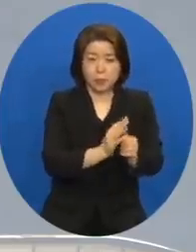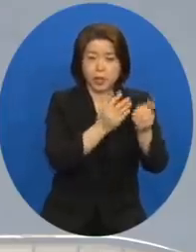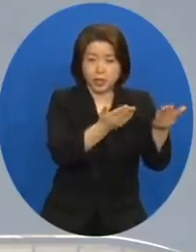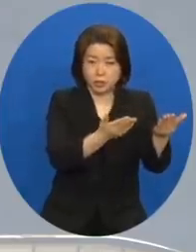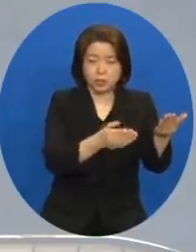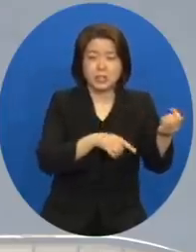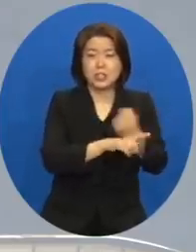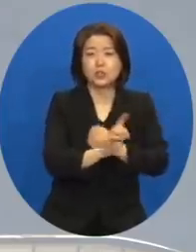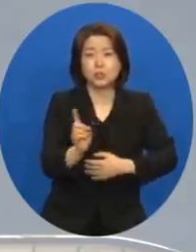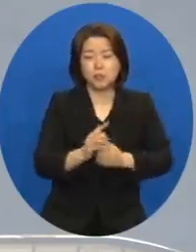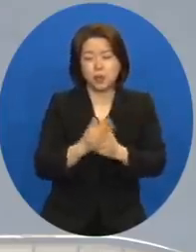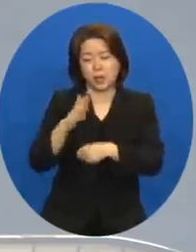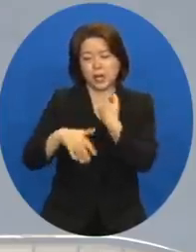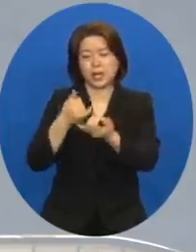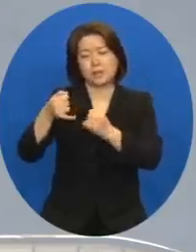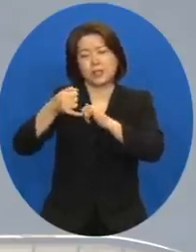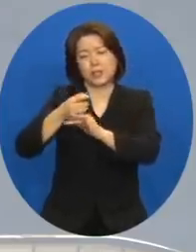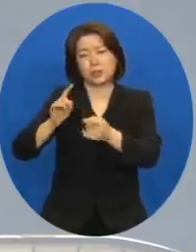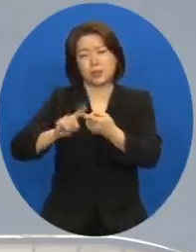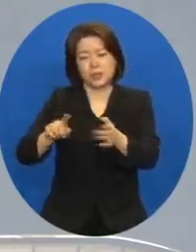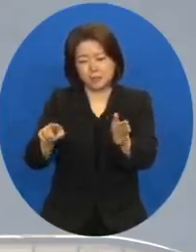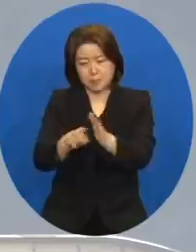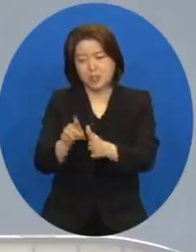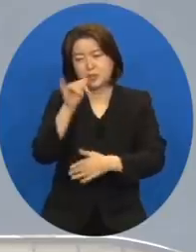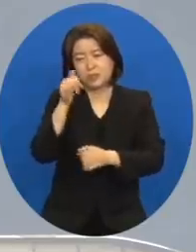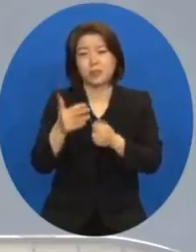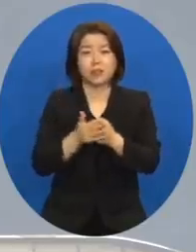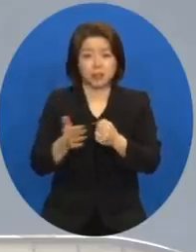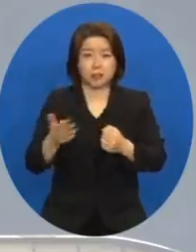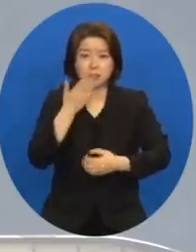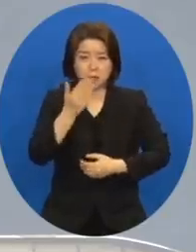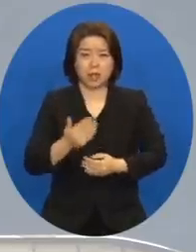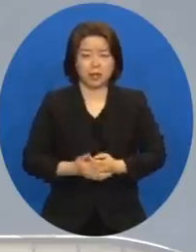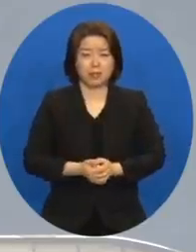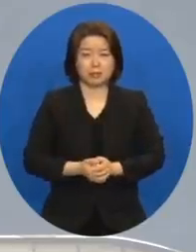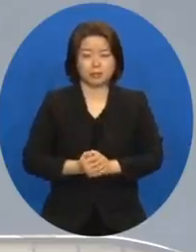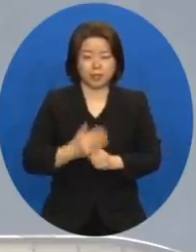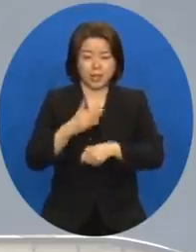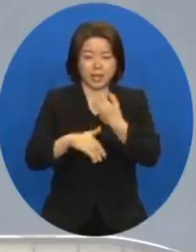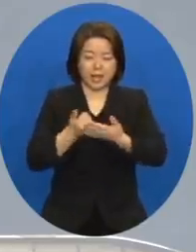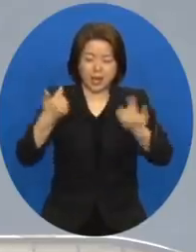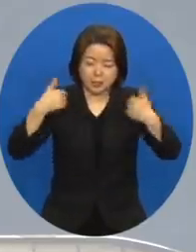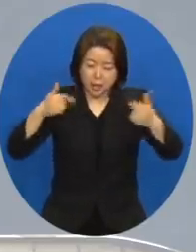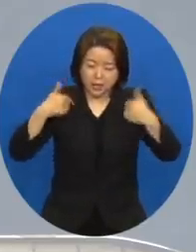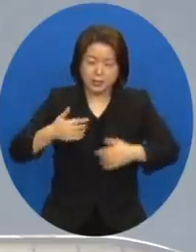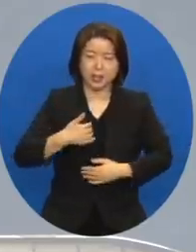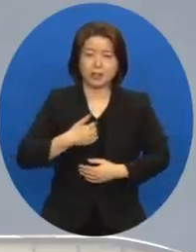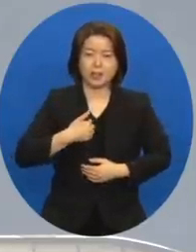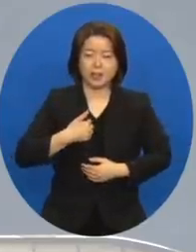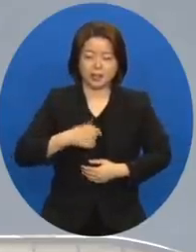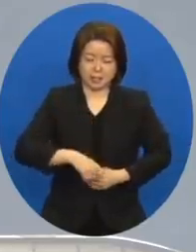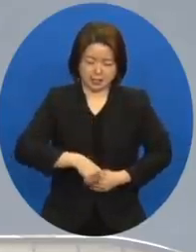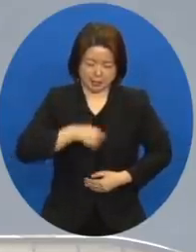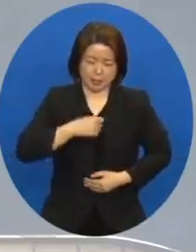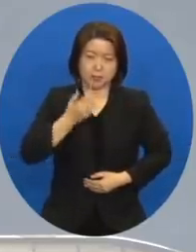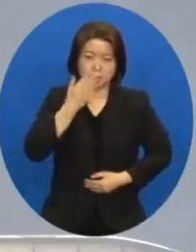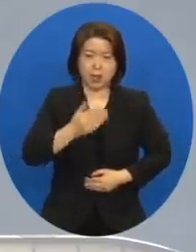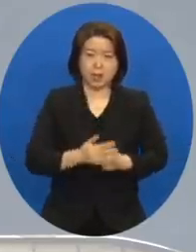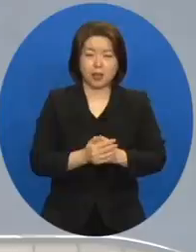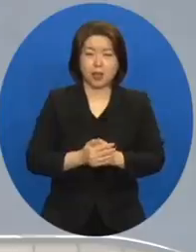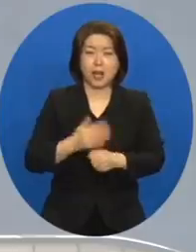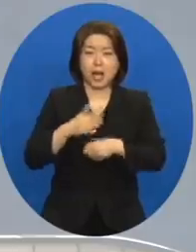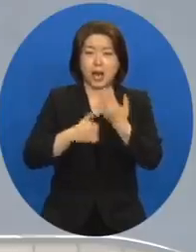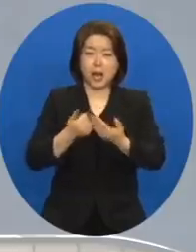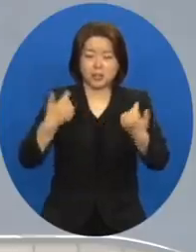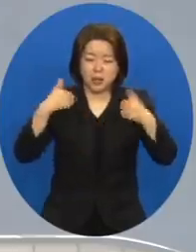약속에 대한 믿음이 있었기 때문에 하나님은 언제나 나에게 진실 았어요 하나님은 언제나 나에게